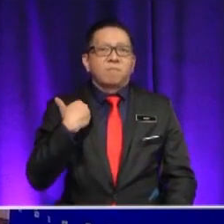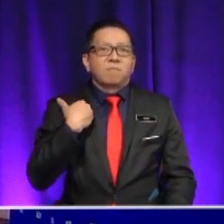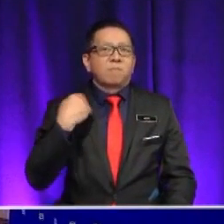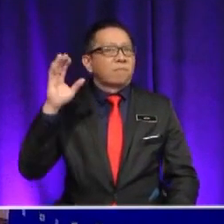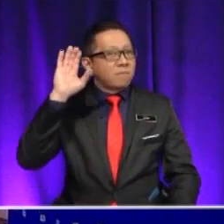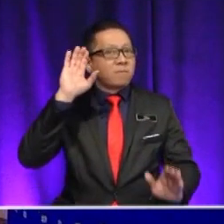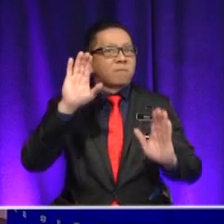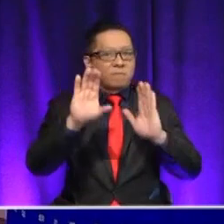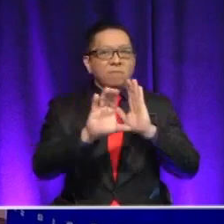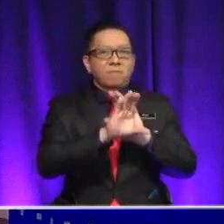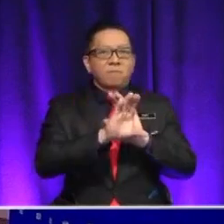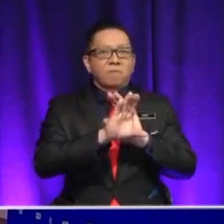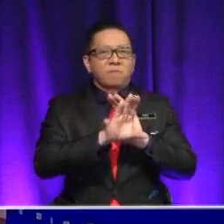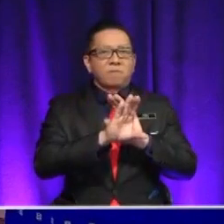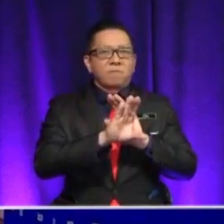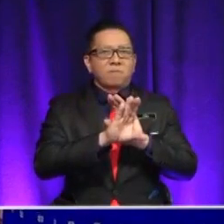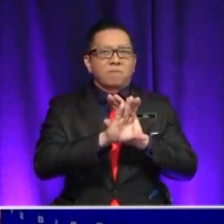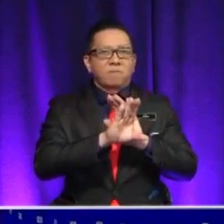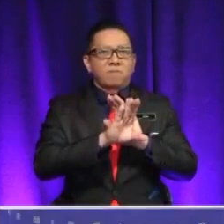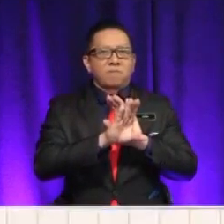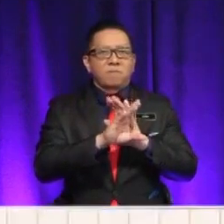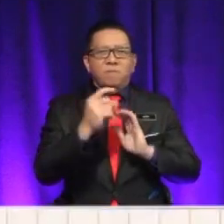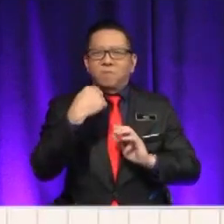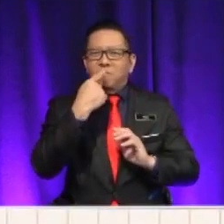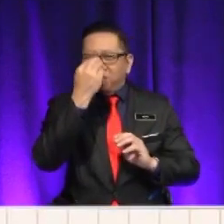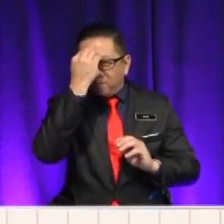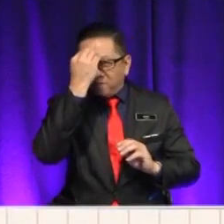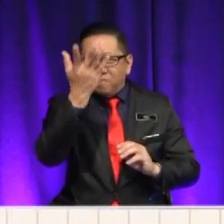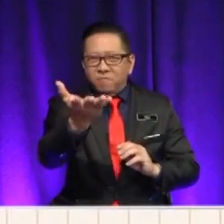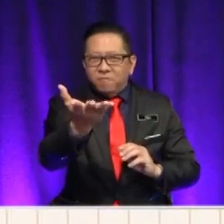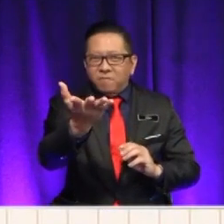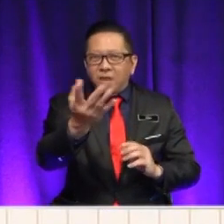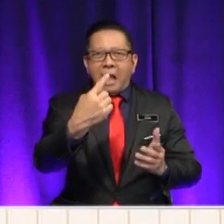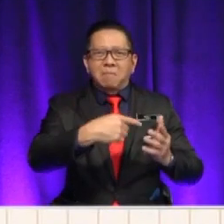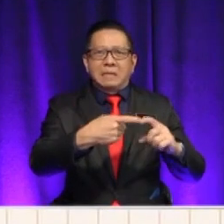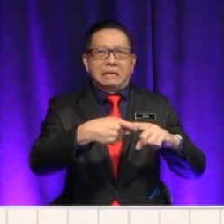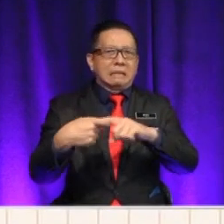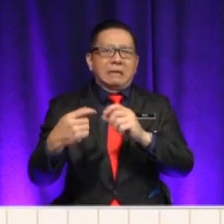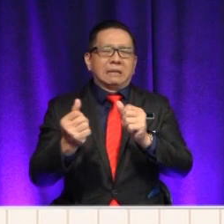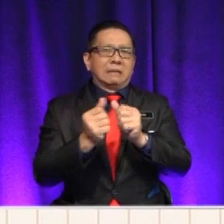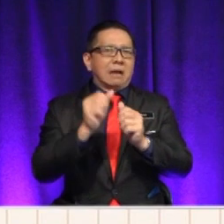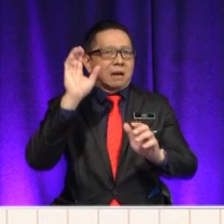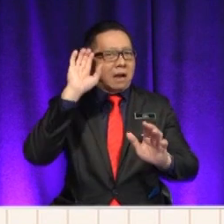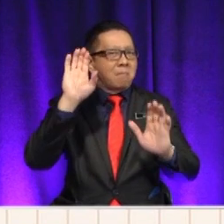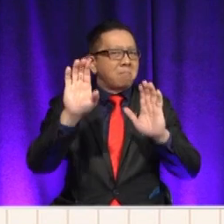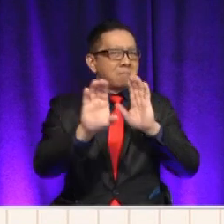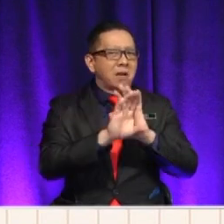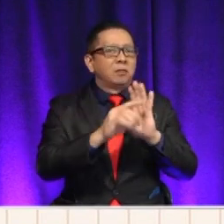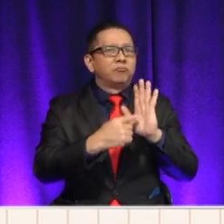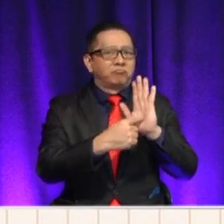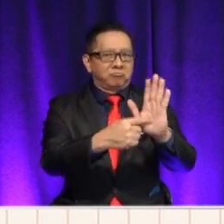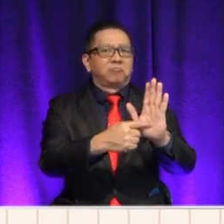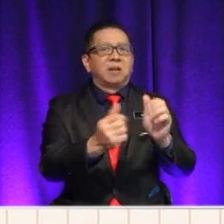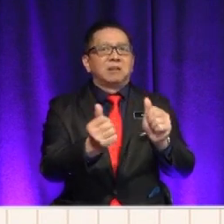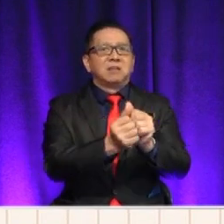gambar. Agak-agaknya siapa boleh beritahu Cikgu Farah apa kaitan gambar yang Cikgu Farah tunjukkan